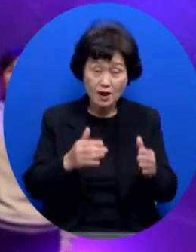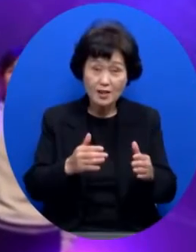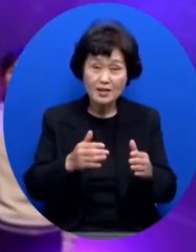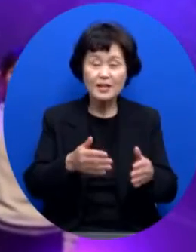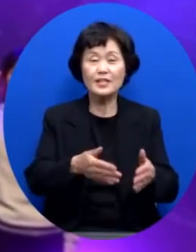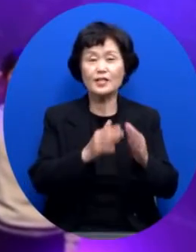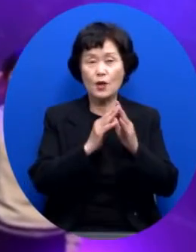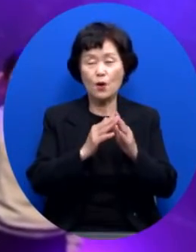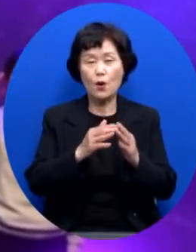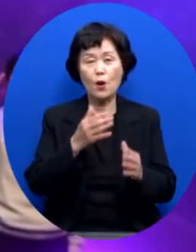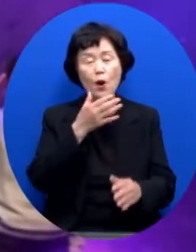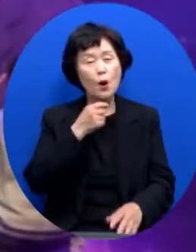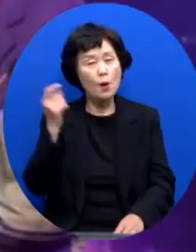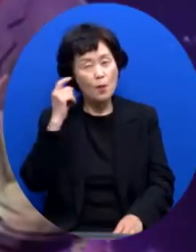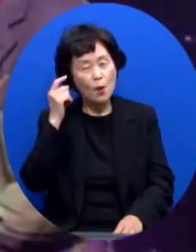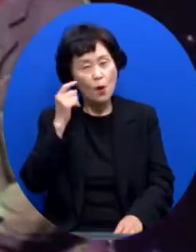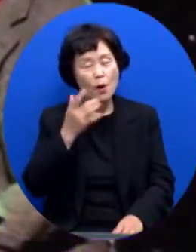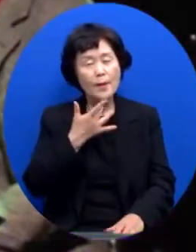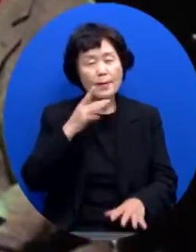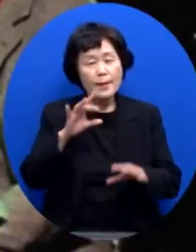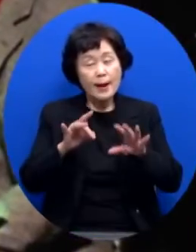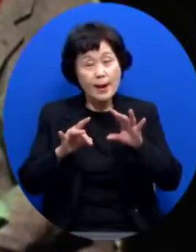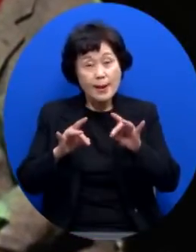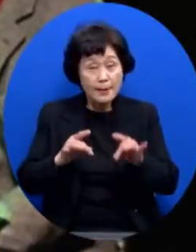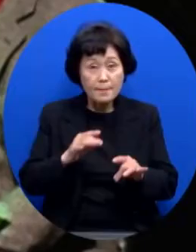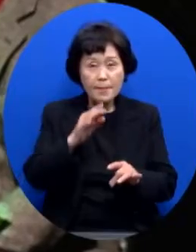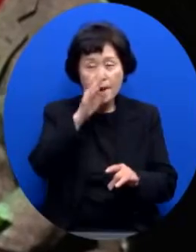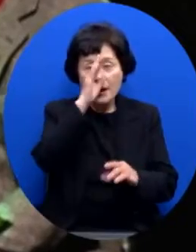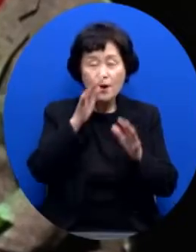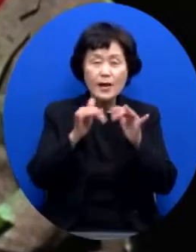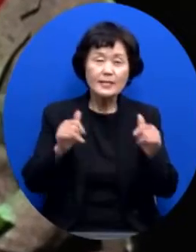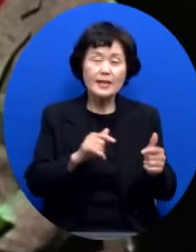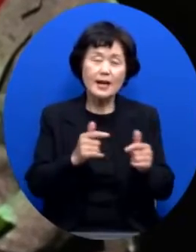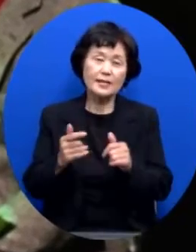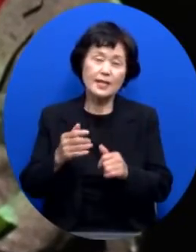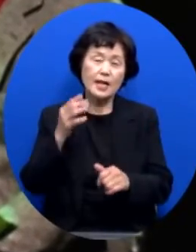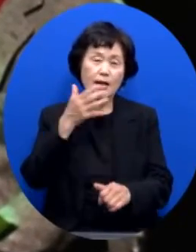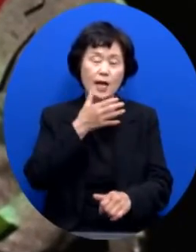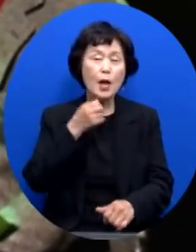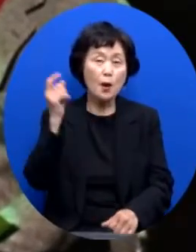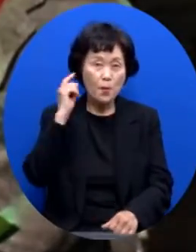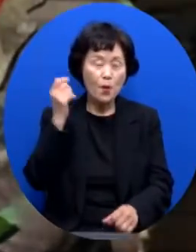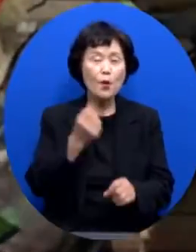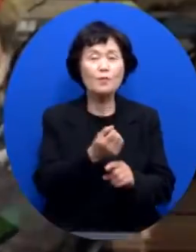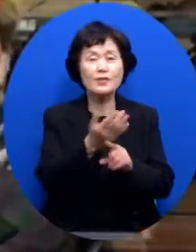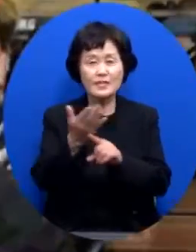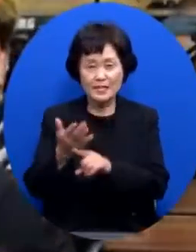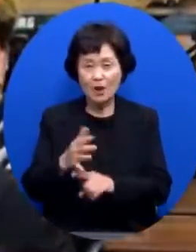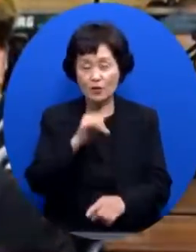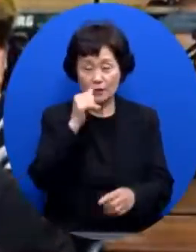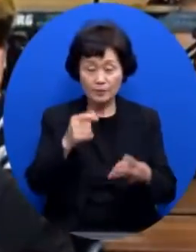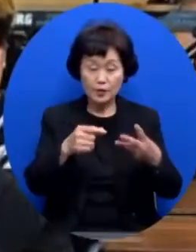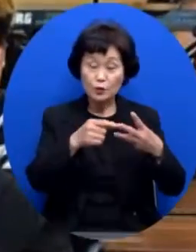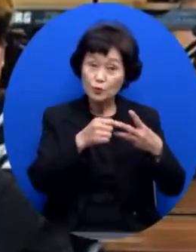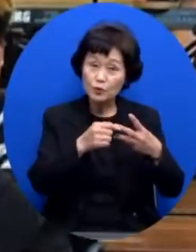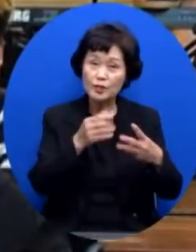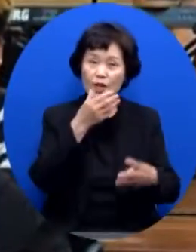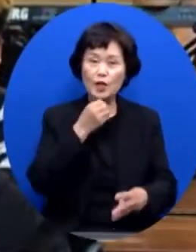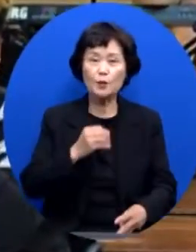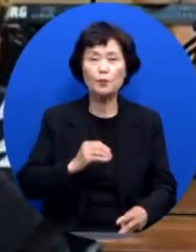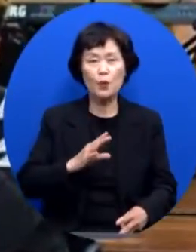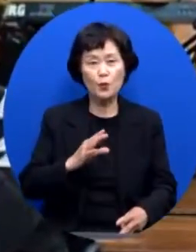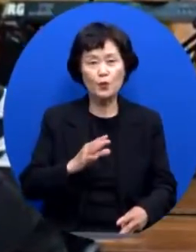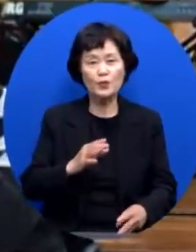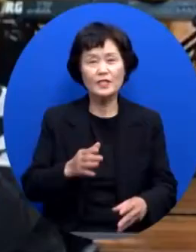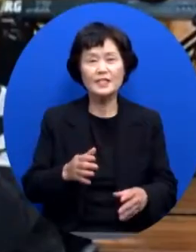갈급한 환우들에게 말씀을 전하고 있습니다. 두 번째는 저희가 복지사역을 하고 있습니다. 장애인